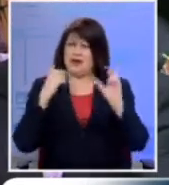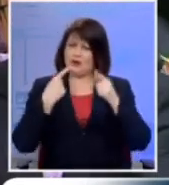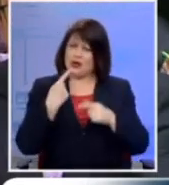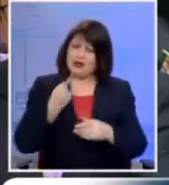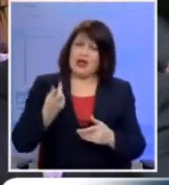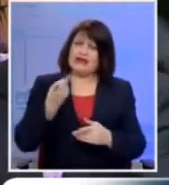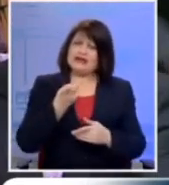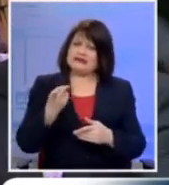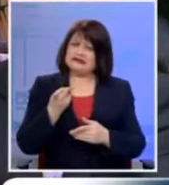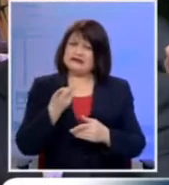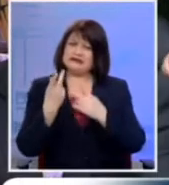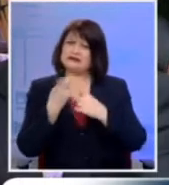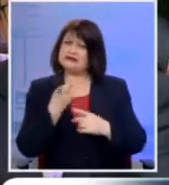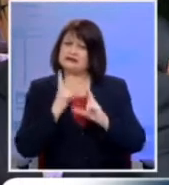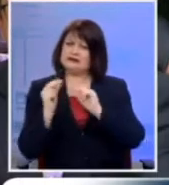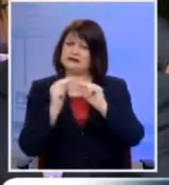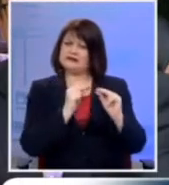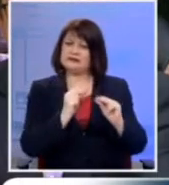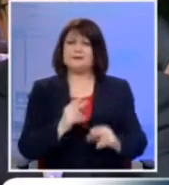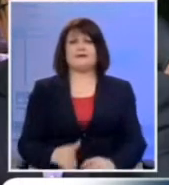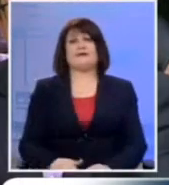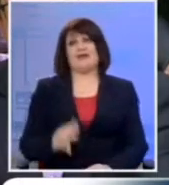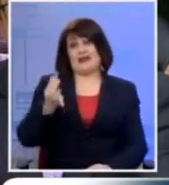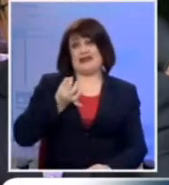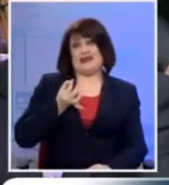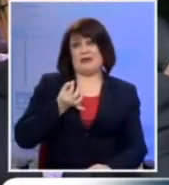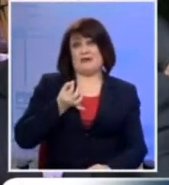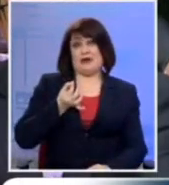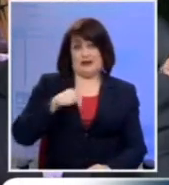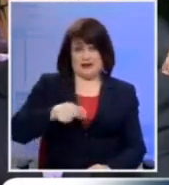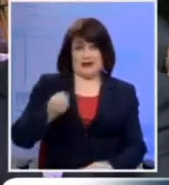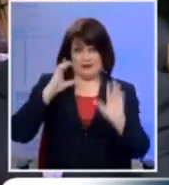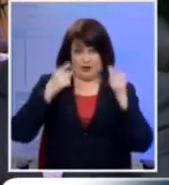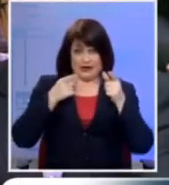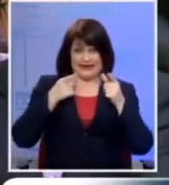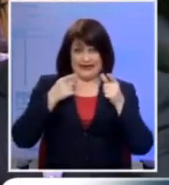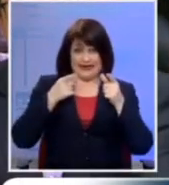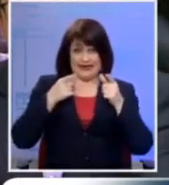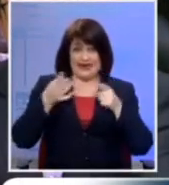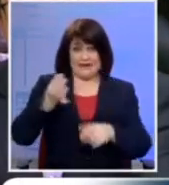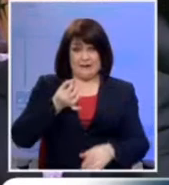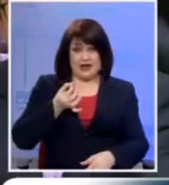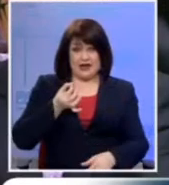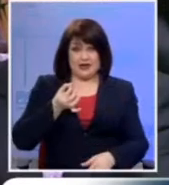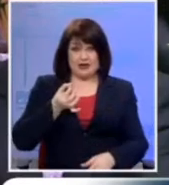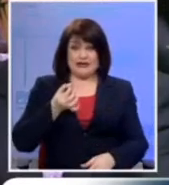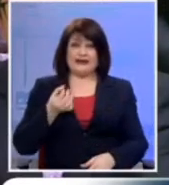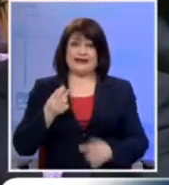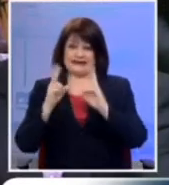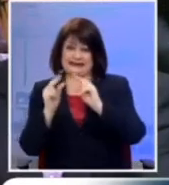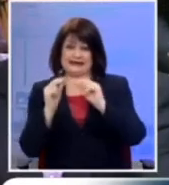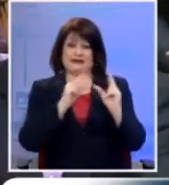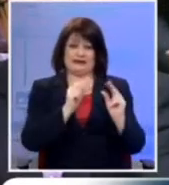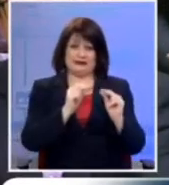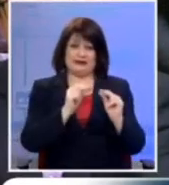Διότι το επιχείρημα θα κάνουμε δύο συζητήσεις, προβάλλει ο ψήμος τώρα ο κύριος Μητσοτάκης, είναι ένα επιχείρημα για να μην